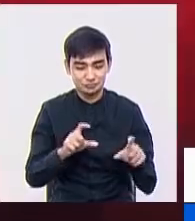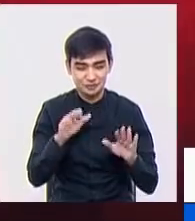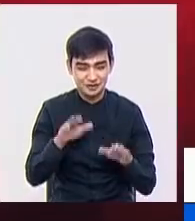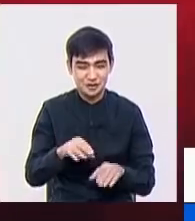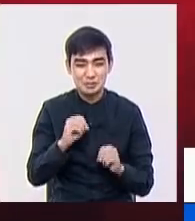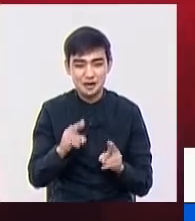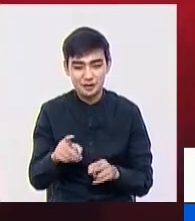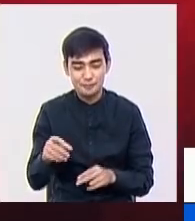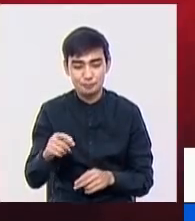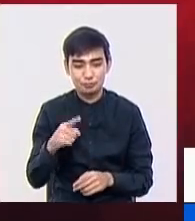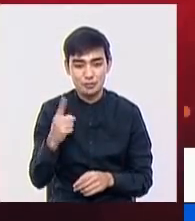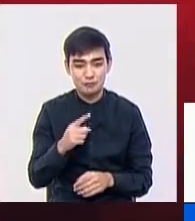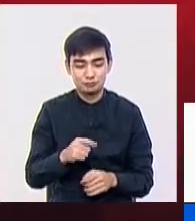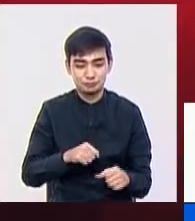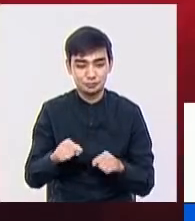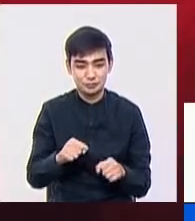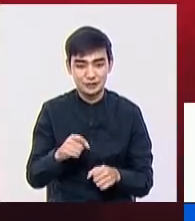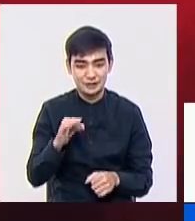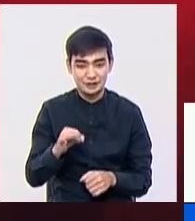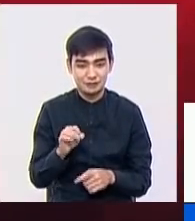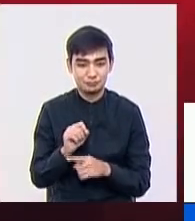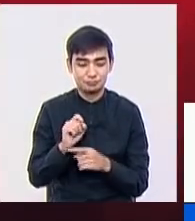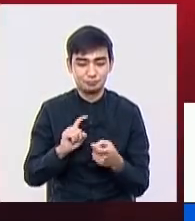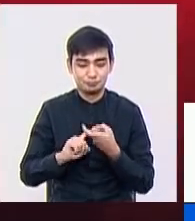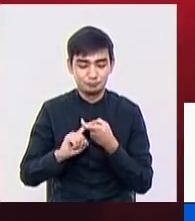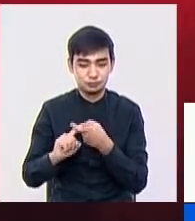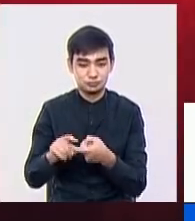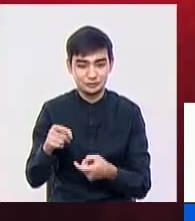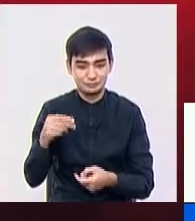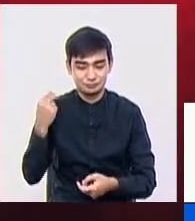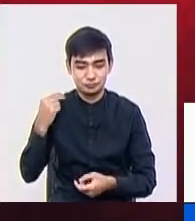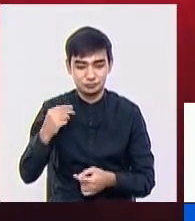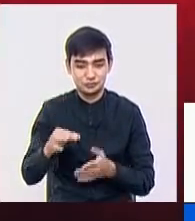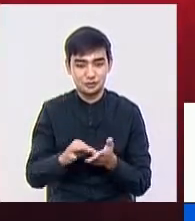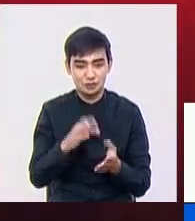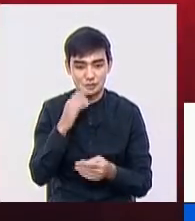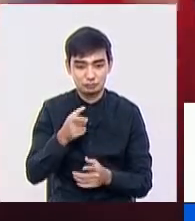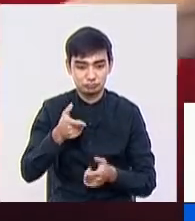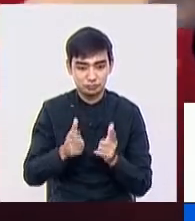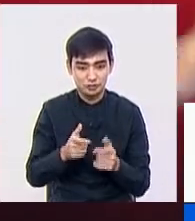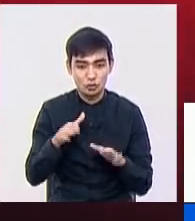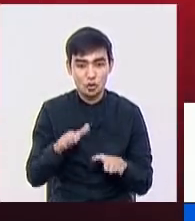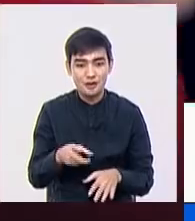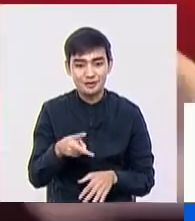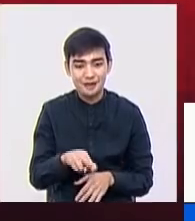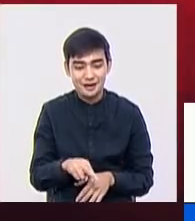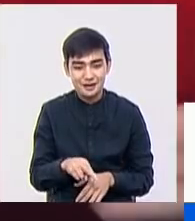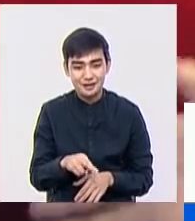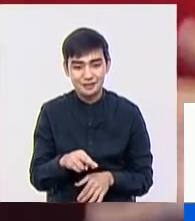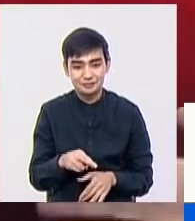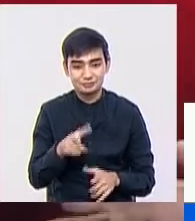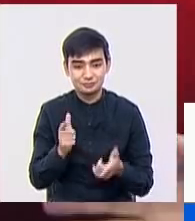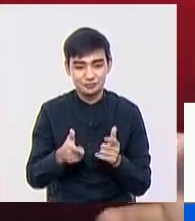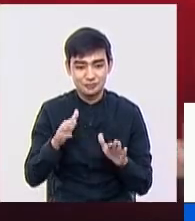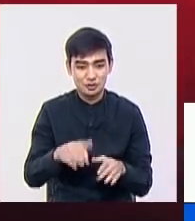первую волну, подаст звуковой сигнал, то есть это не система, это конкретно только для